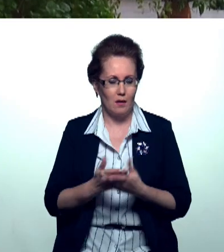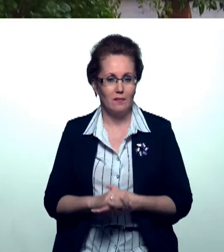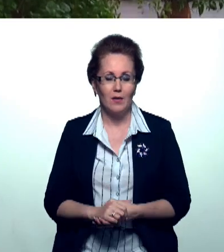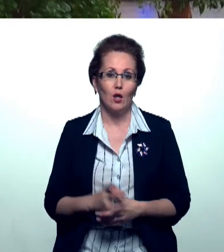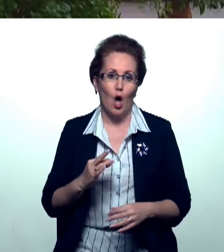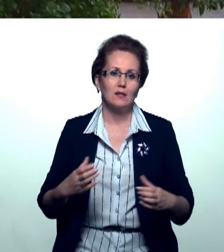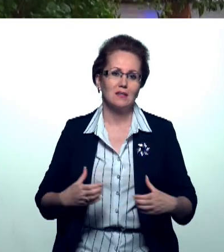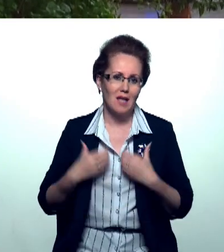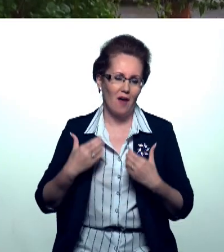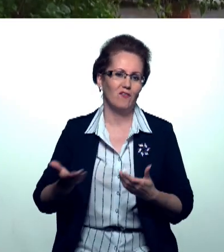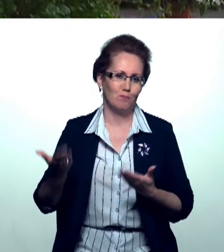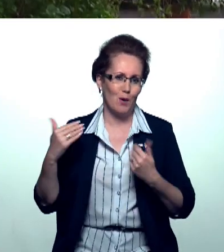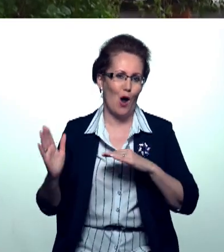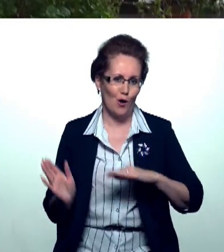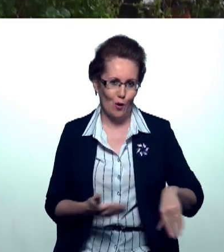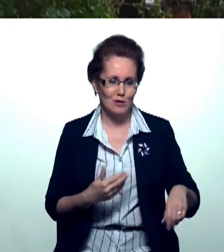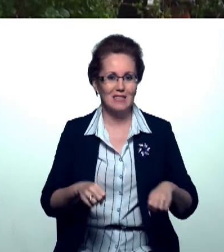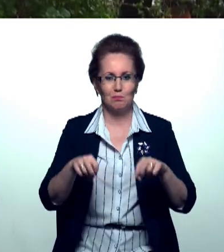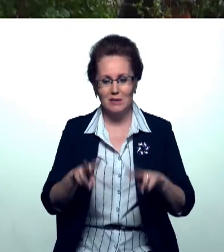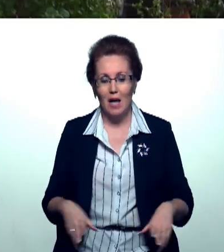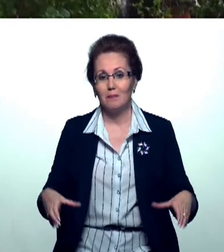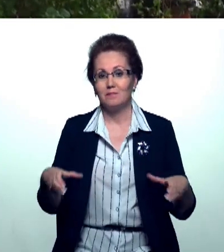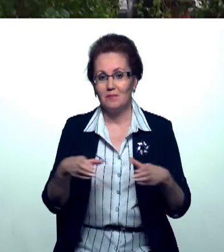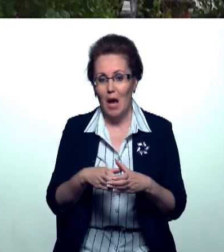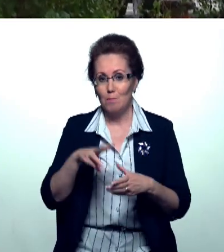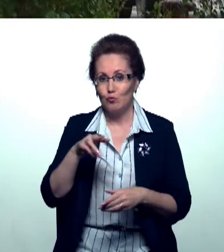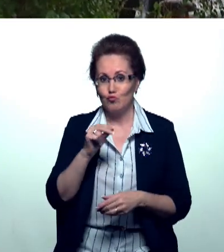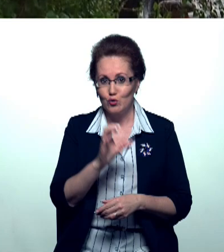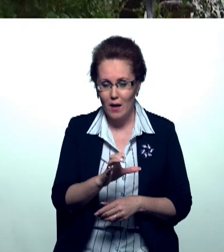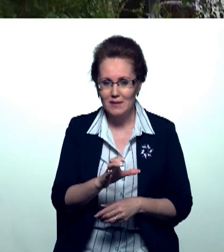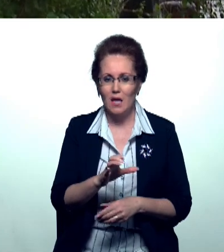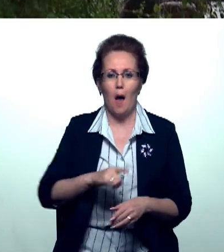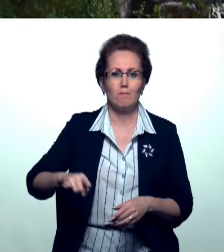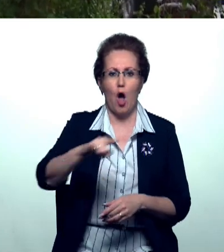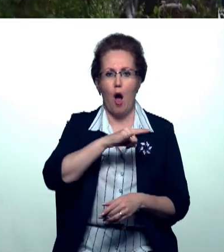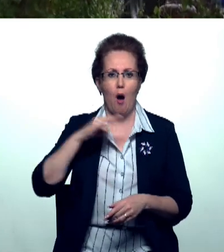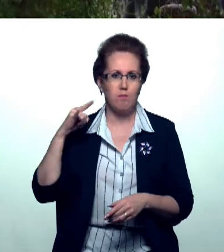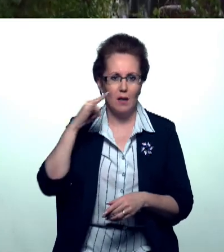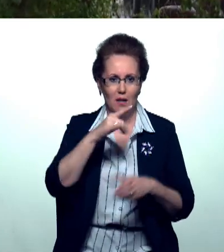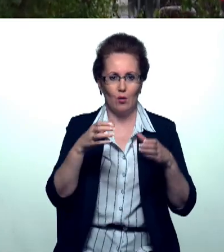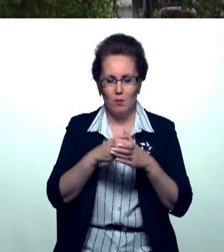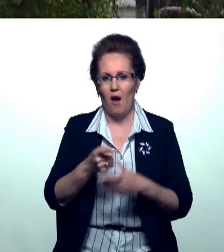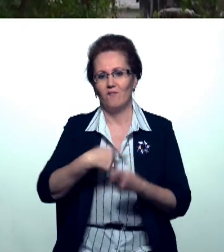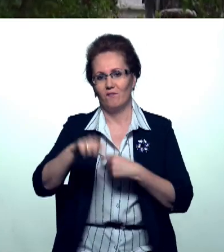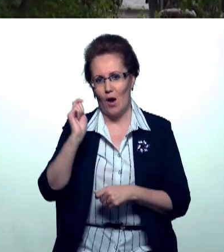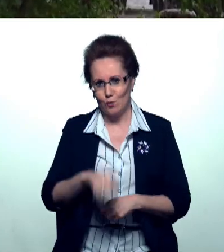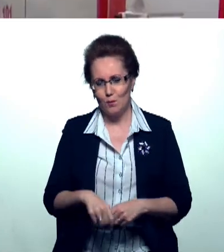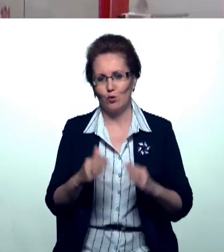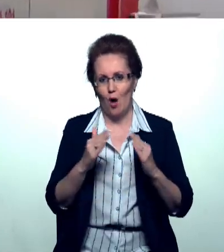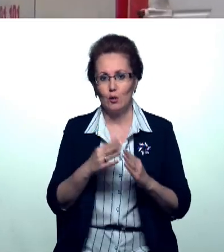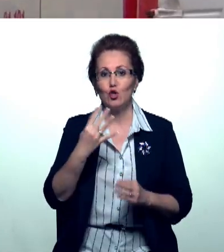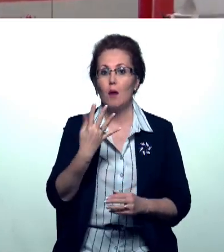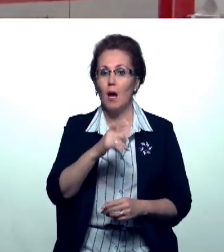Но страхи уже в прошлом. Вся специально созданная при региональном МЧС аэромобильная группировка вернулась домой. 45